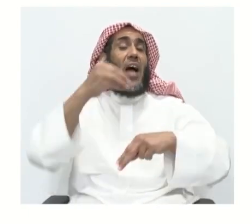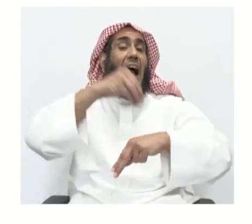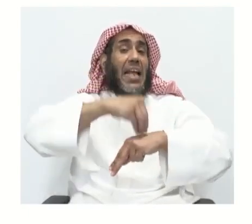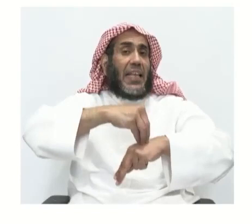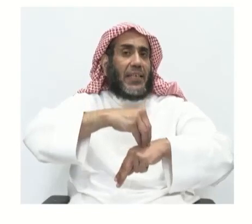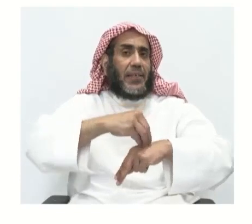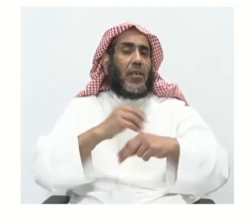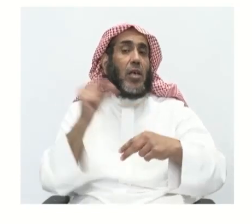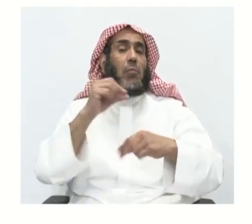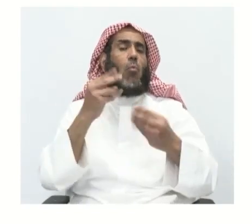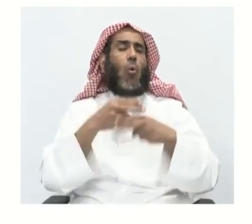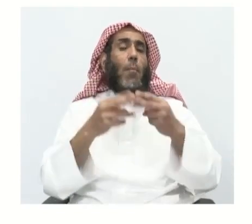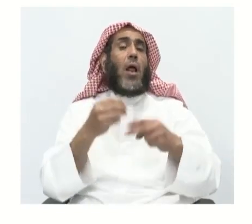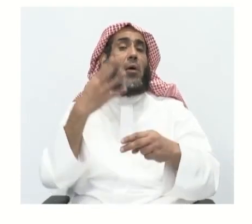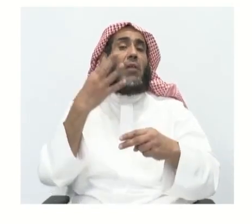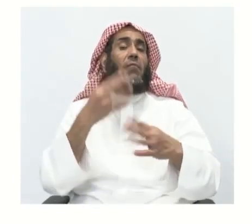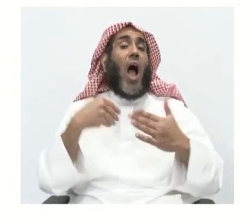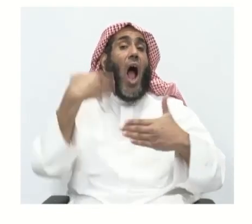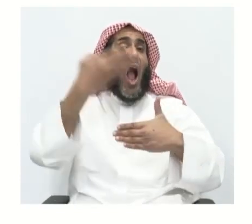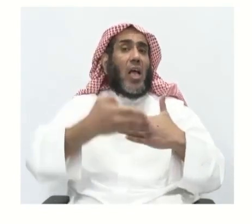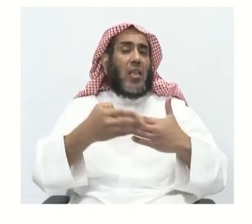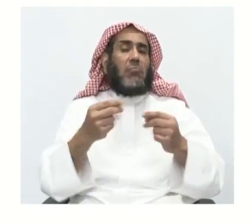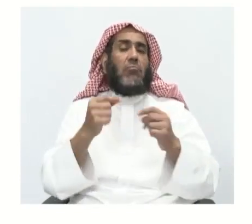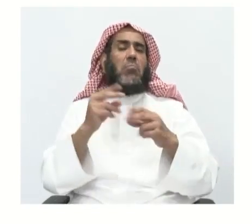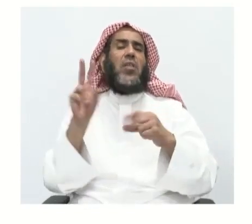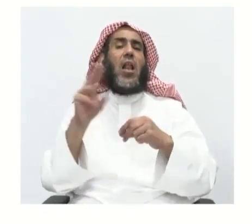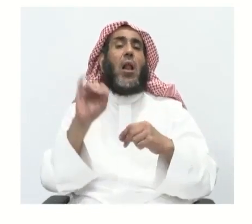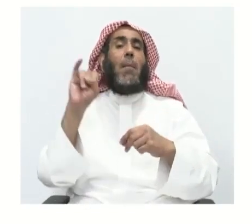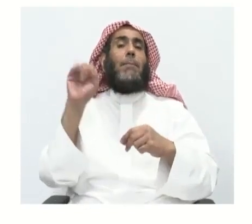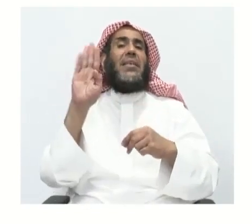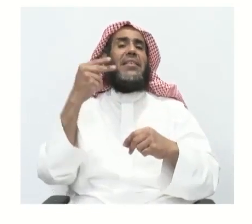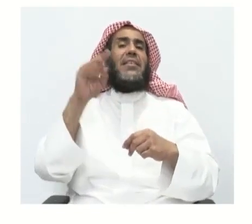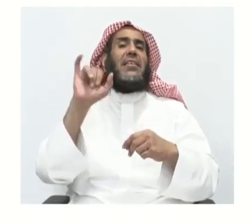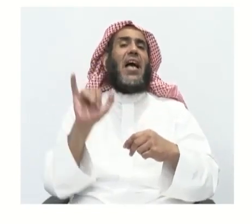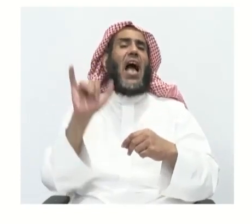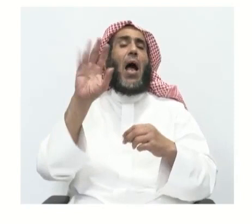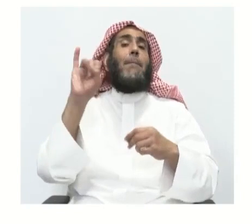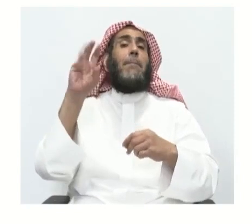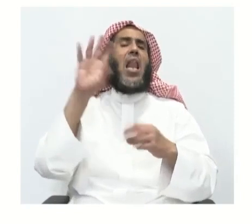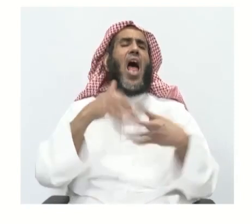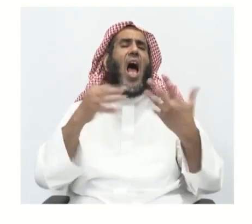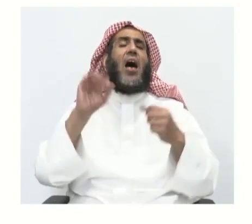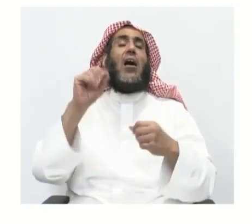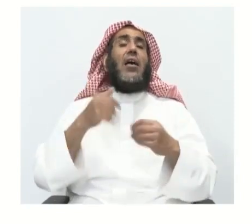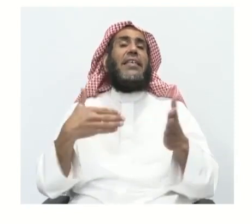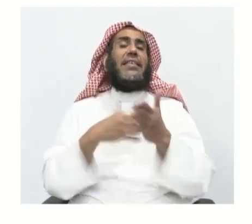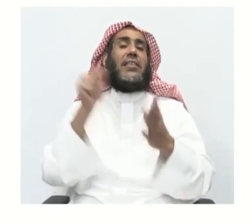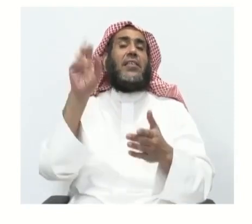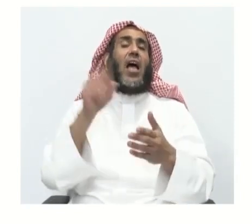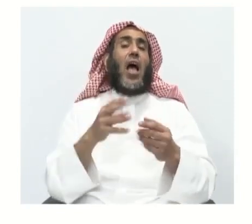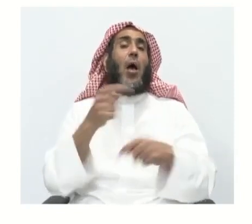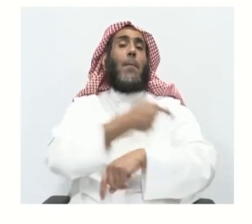اذا كلمه مكونه من اربعه احرف فاكثر من ذلك مثل مسعى مله انتهى